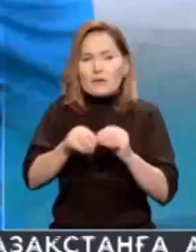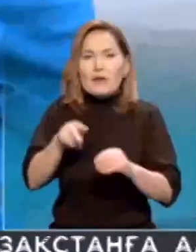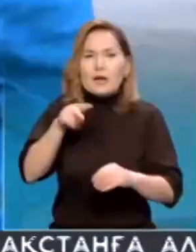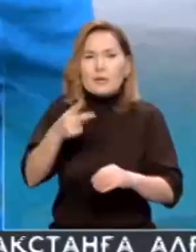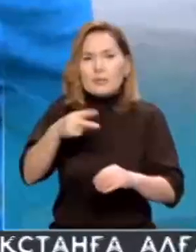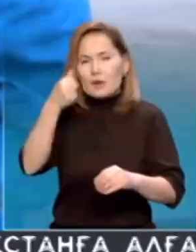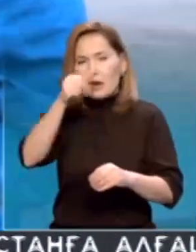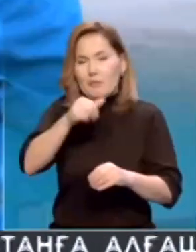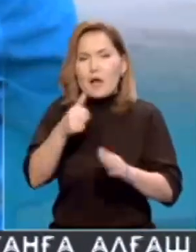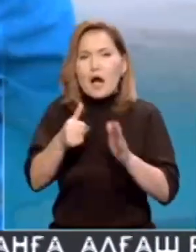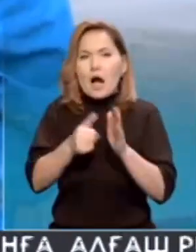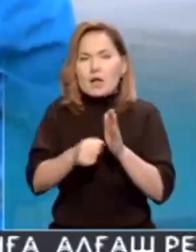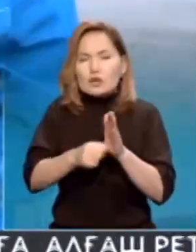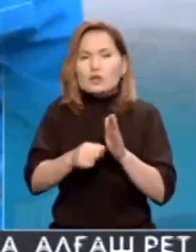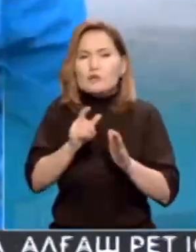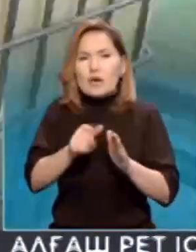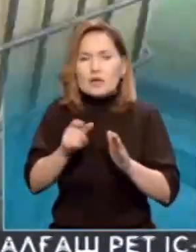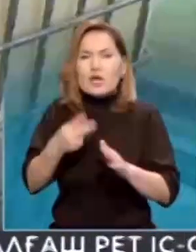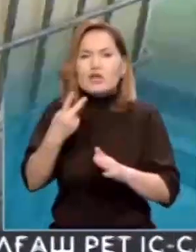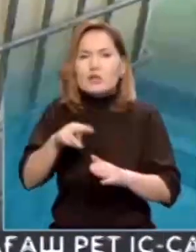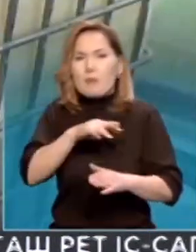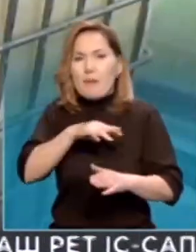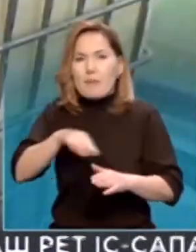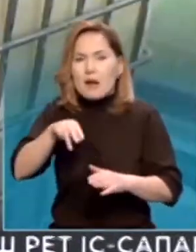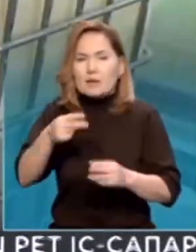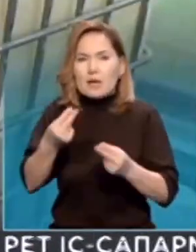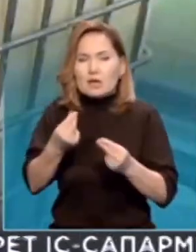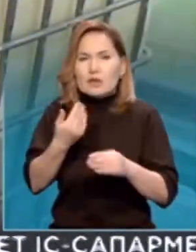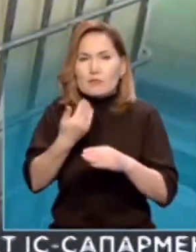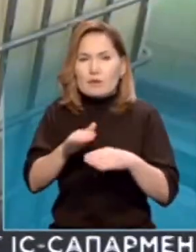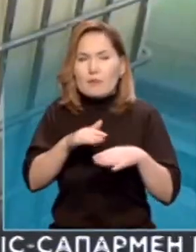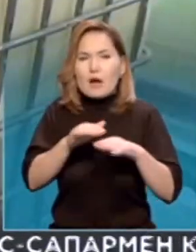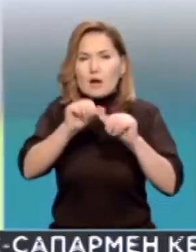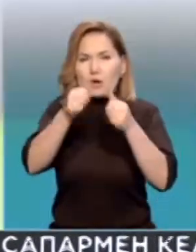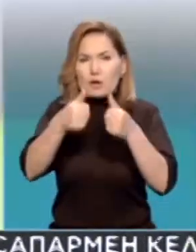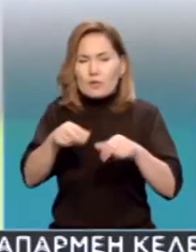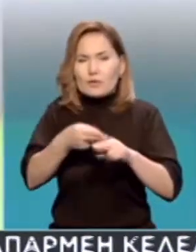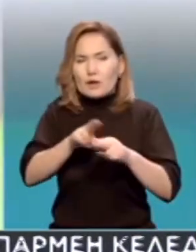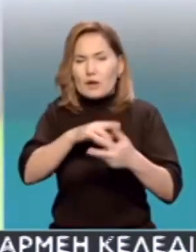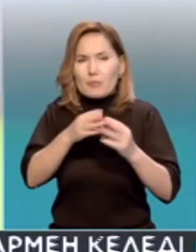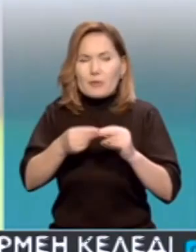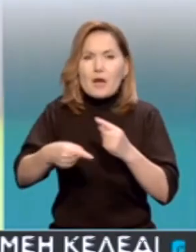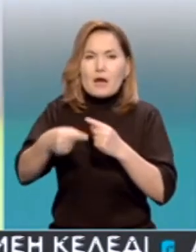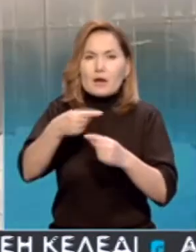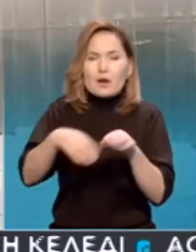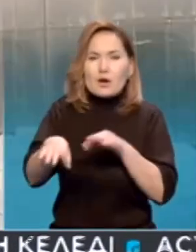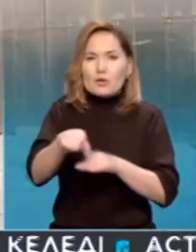жылдың өзінде 600 кәсіпкерге 20 миллиард теңге көлемінде несие рәсімделген. Соның негізінде түрлі бизнес